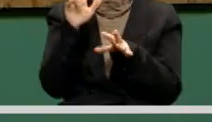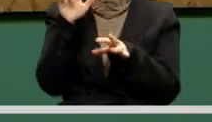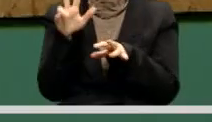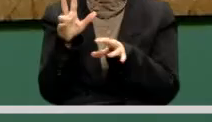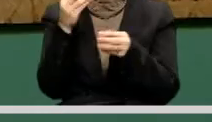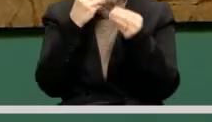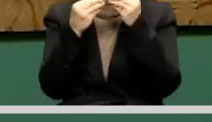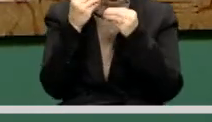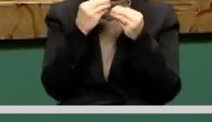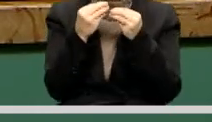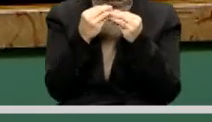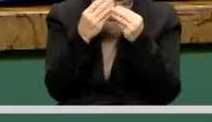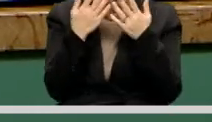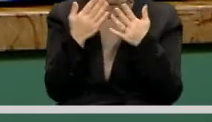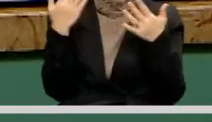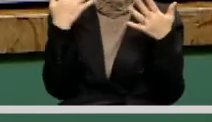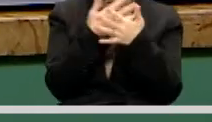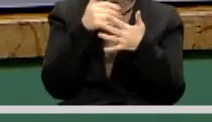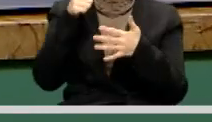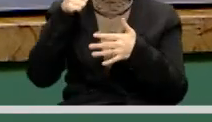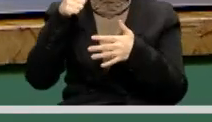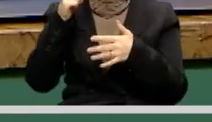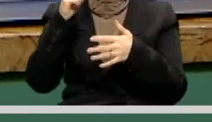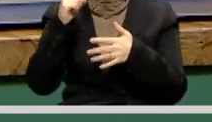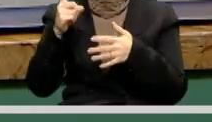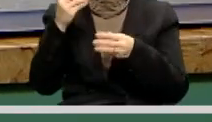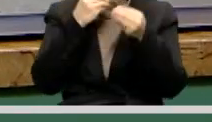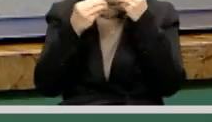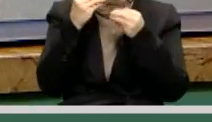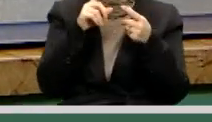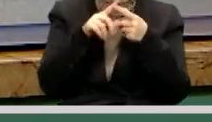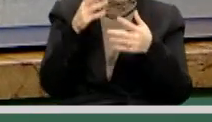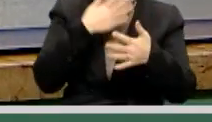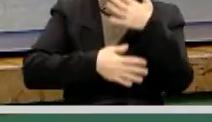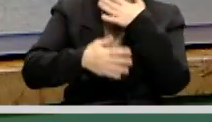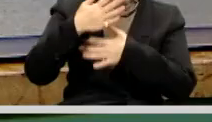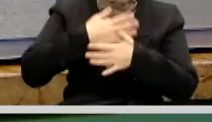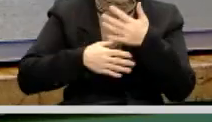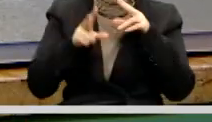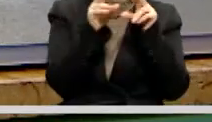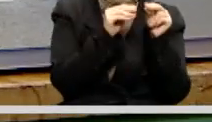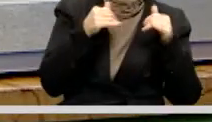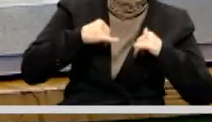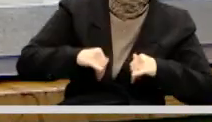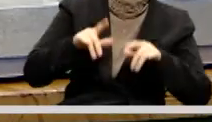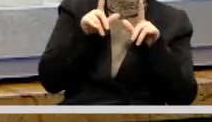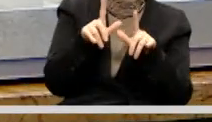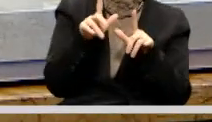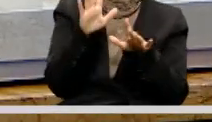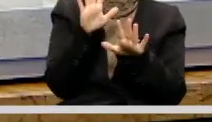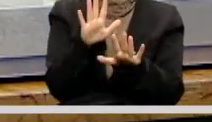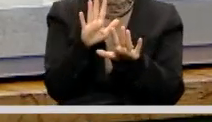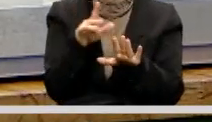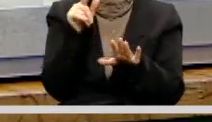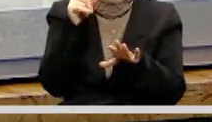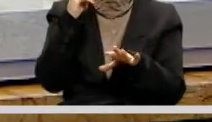Saat 8-9 civarı bir yemek yedi. Ve inanılmaz yorgun vaziyette. Uyuyup dinlenmesi gerekiyor ama o saatte yemek yediği için